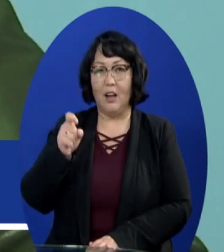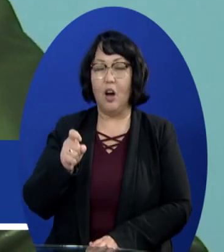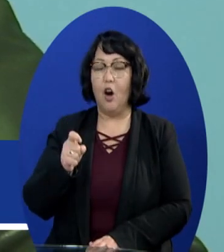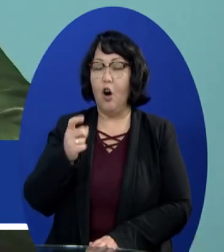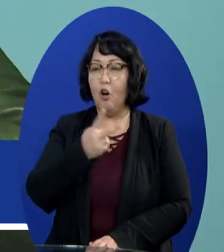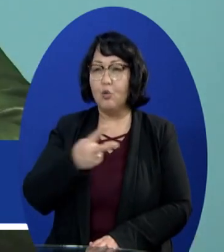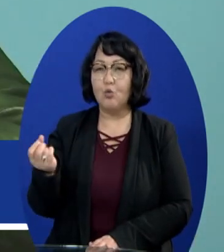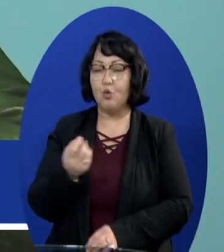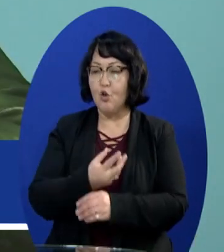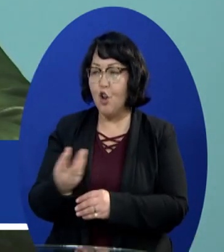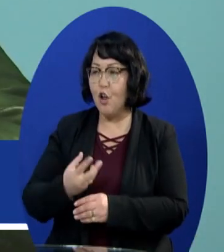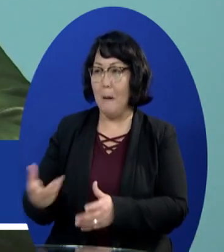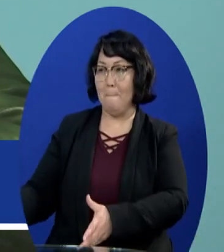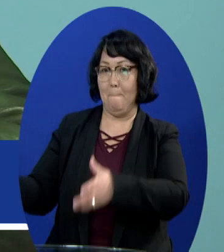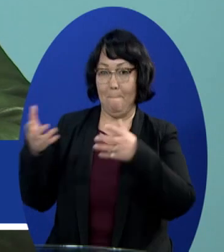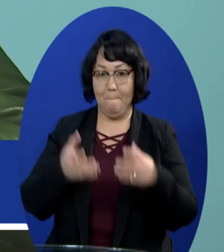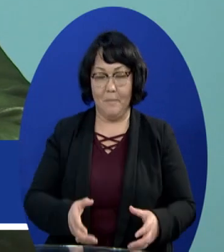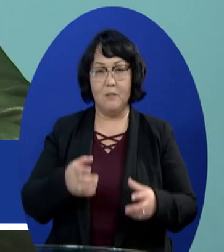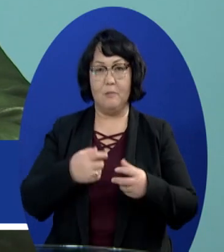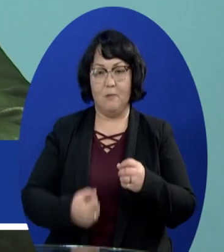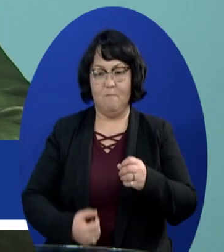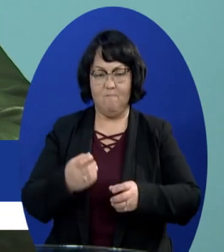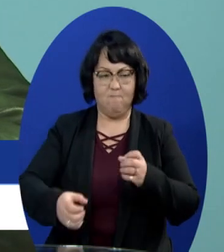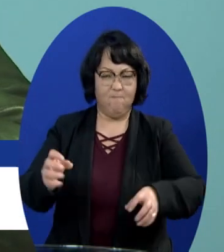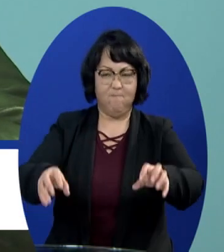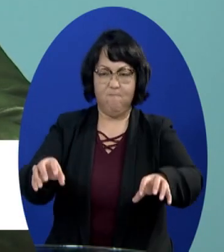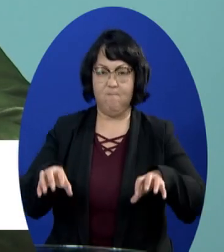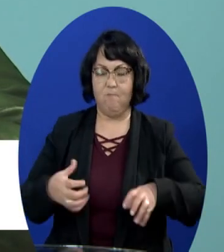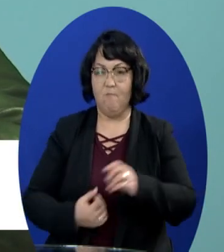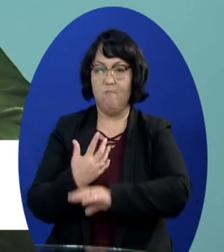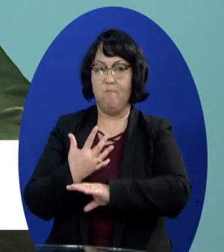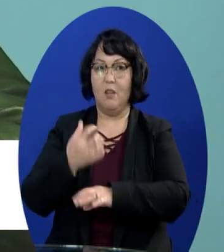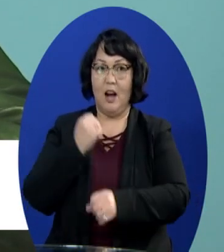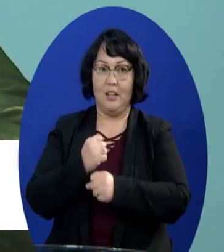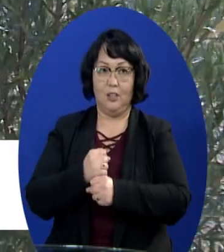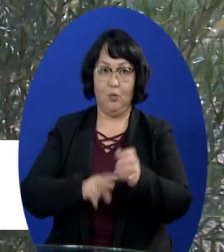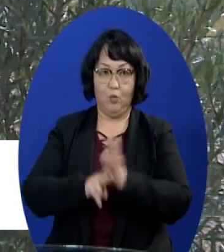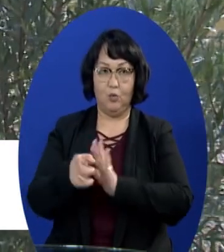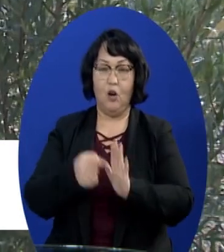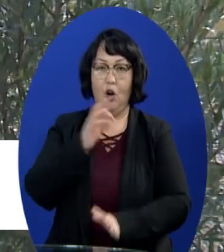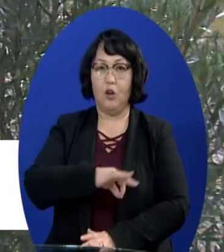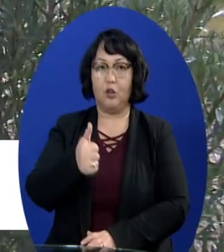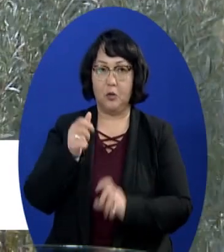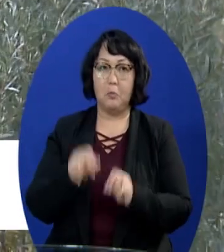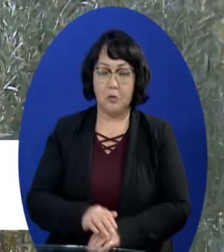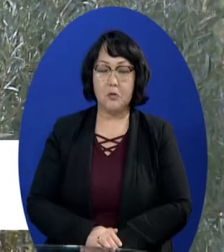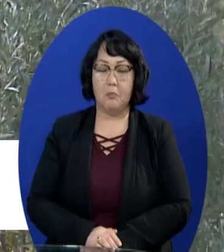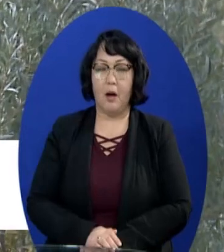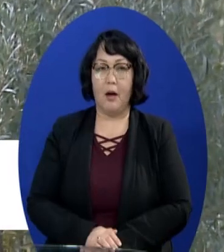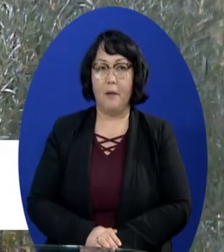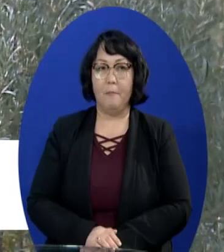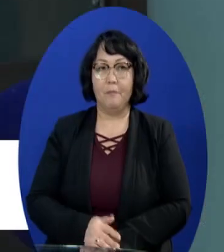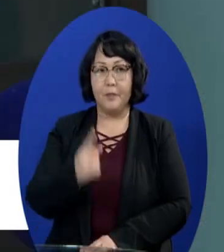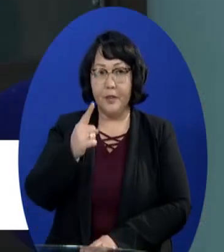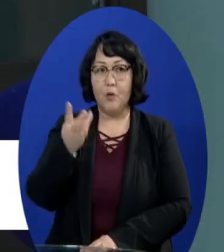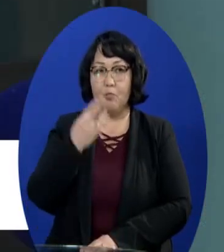тэрийгэ тариалаад авсаа одоо ингээд ажлын их үсвэртэй орлоготой тем болоод явж байна. Тэгээ нэг мод